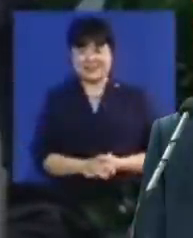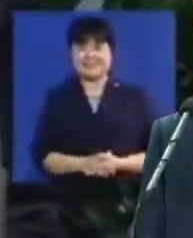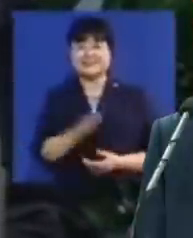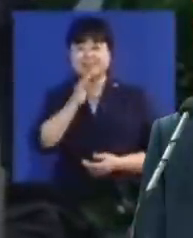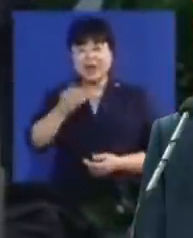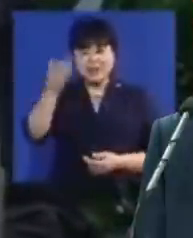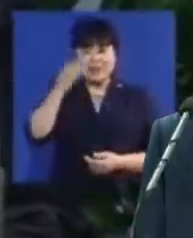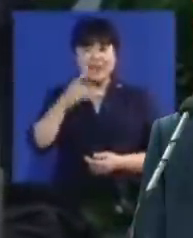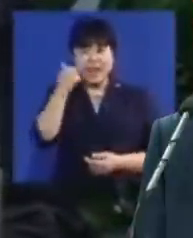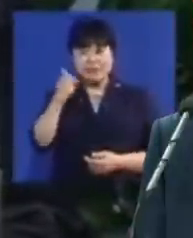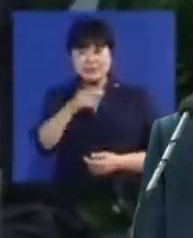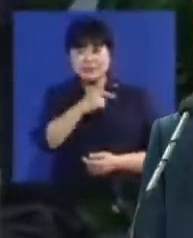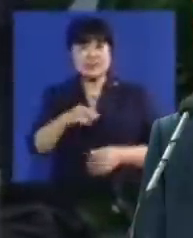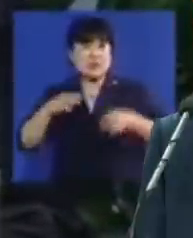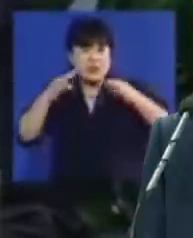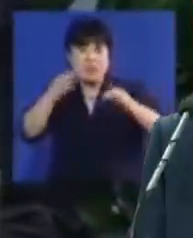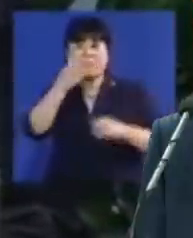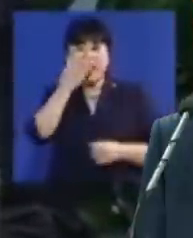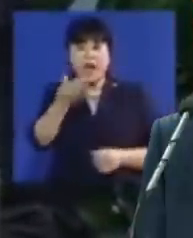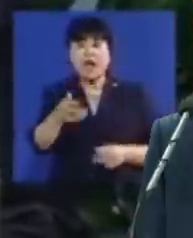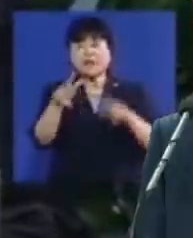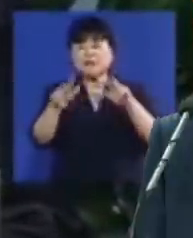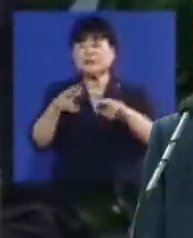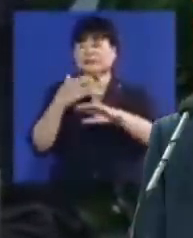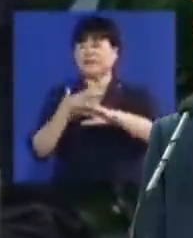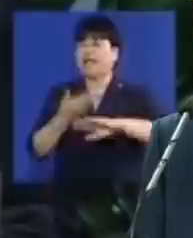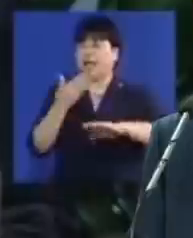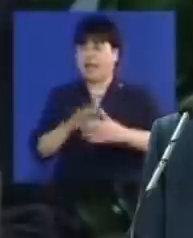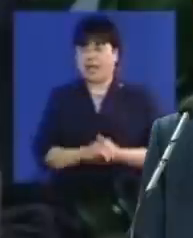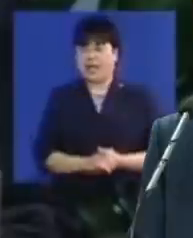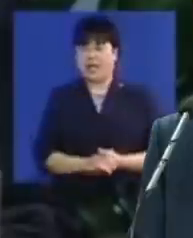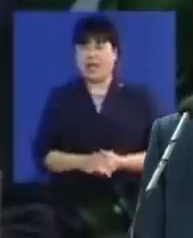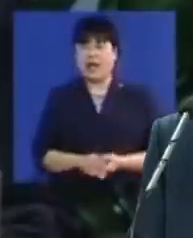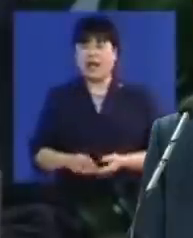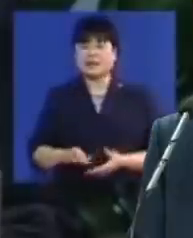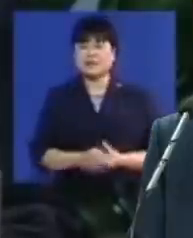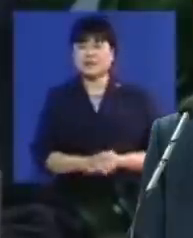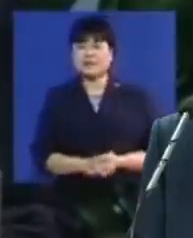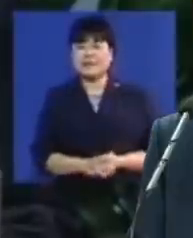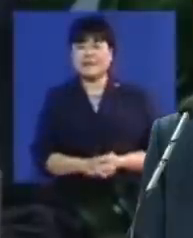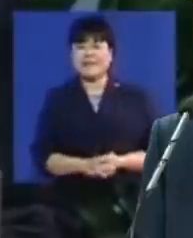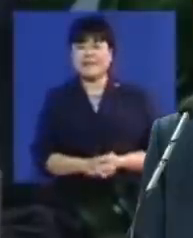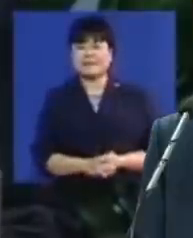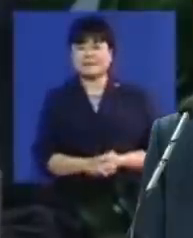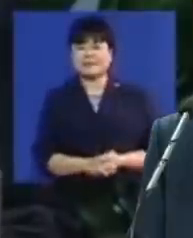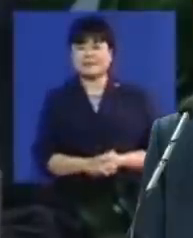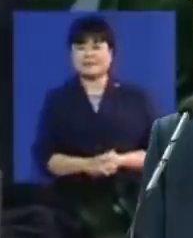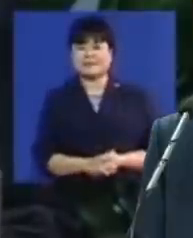그렇게 허세라도 부려볼 수 있는데 요사이는 자식 새끼 앞에 꼼짝도 못합니다.